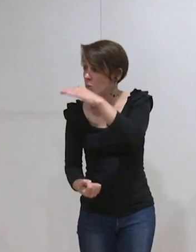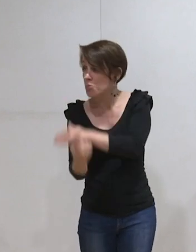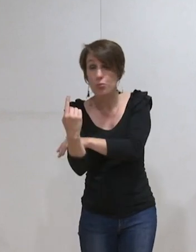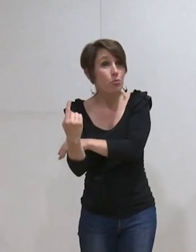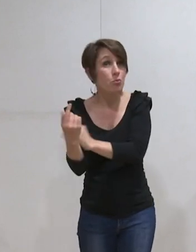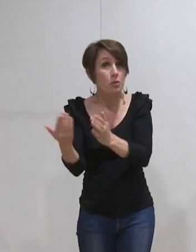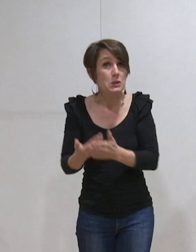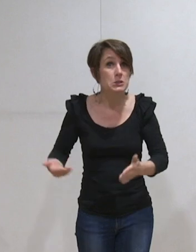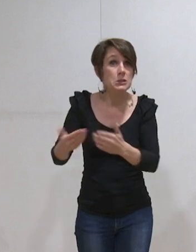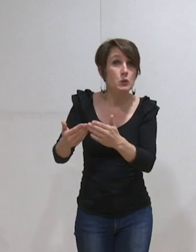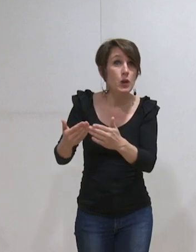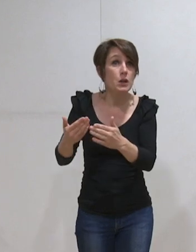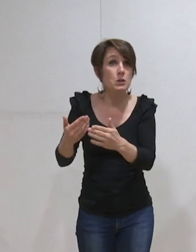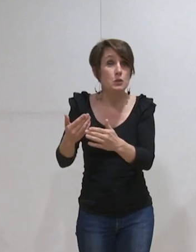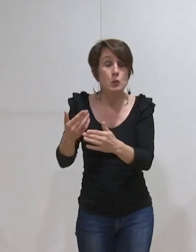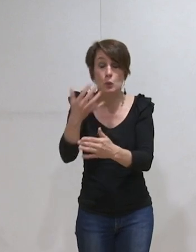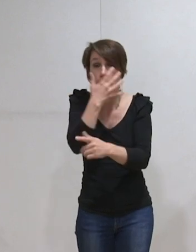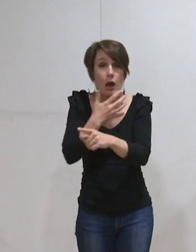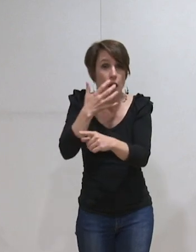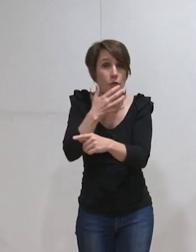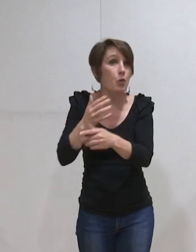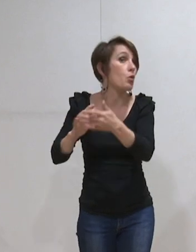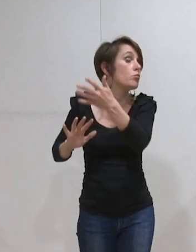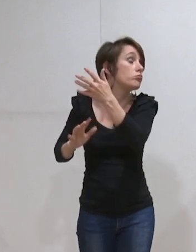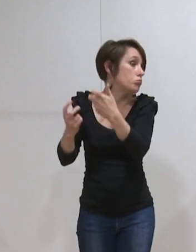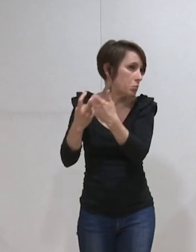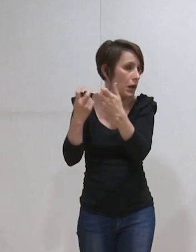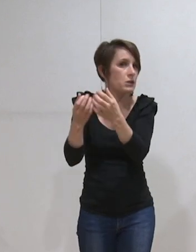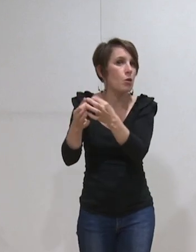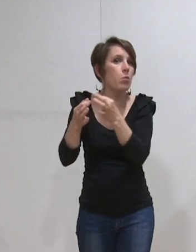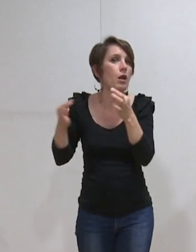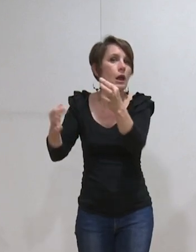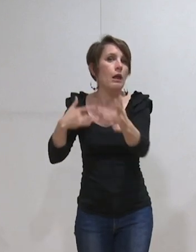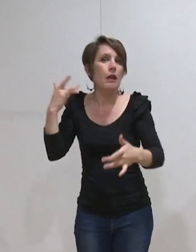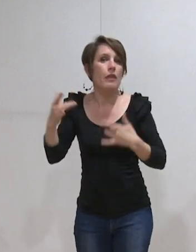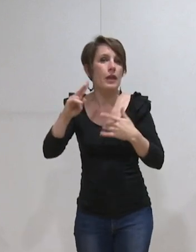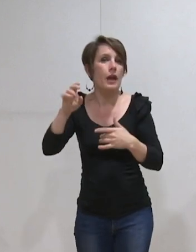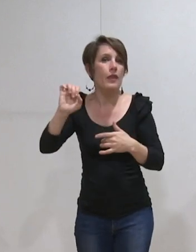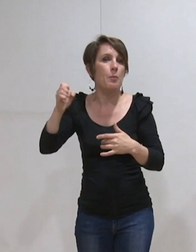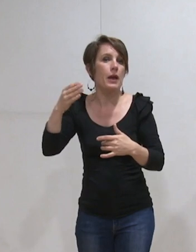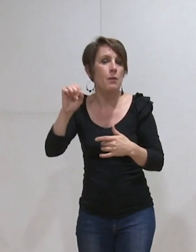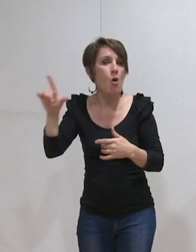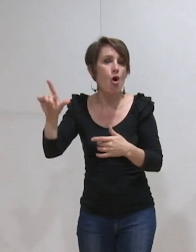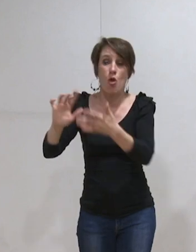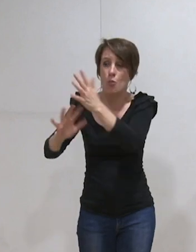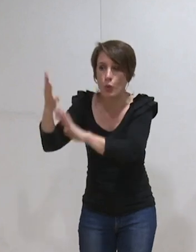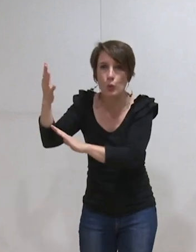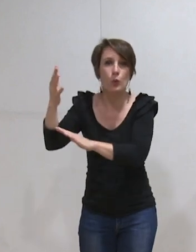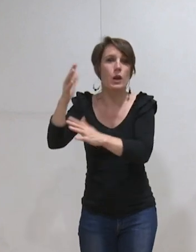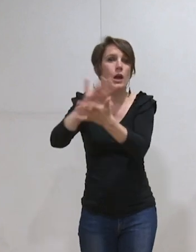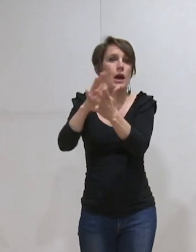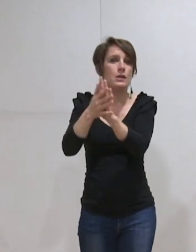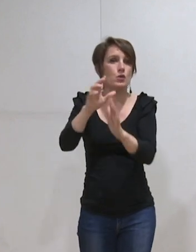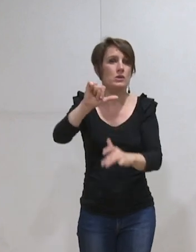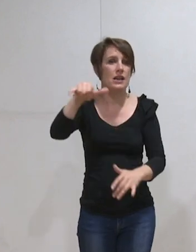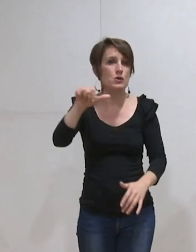sont produit après mol et avec l'incendie de la jave j'ai d'ailleurs